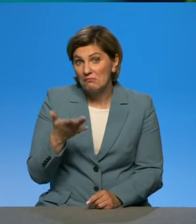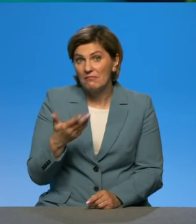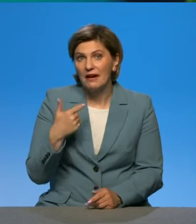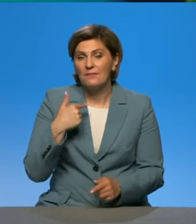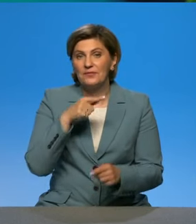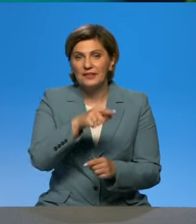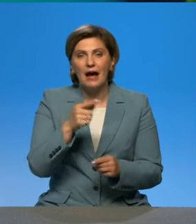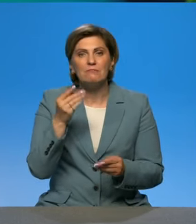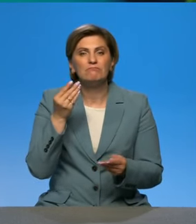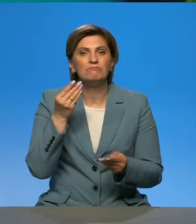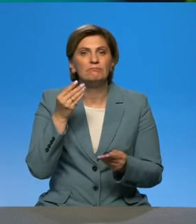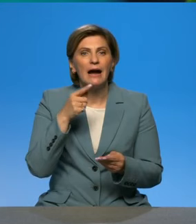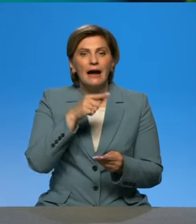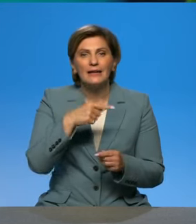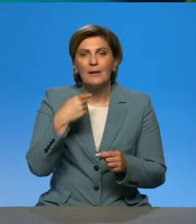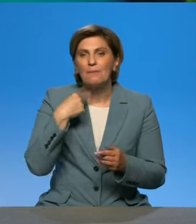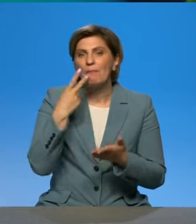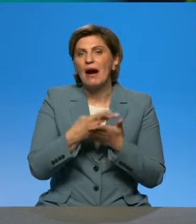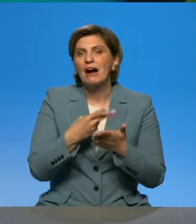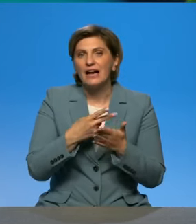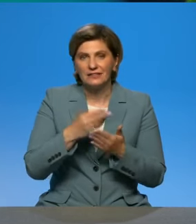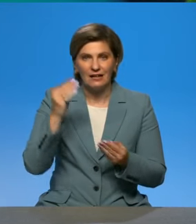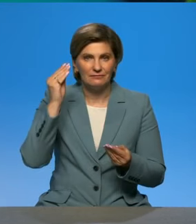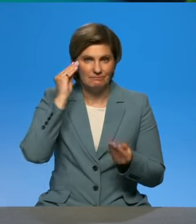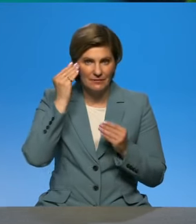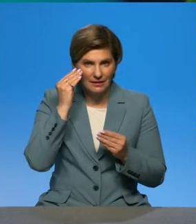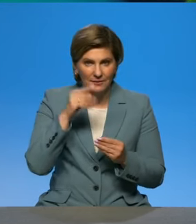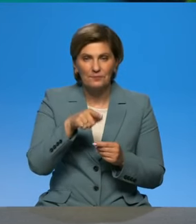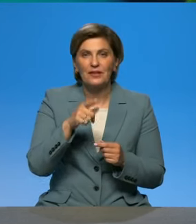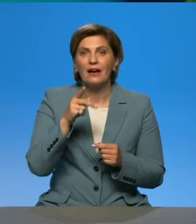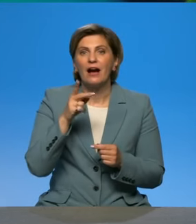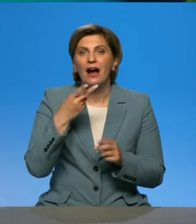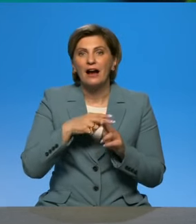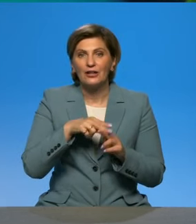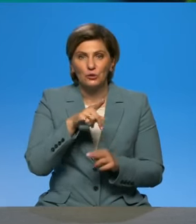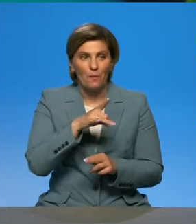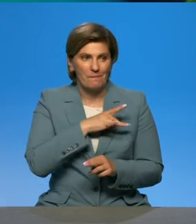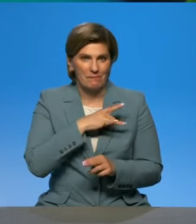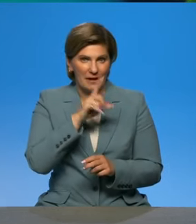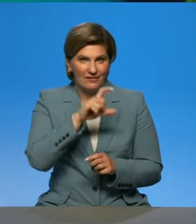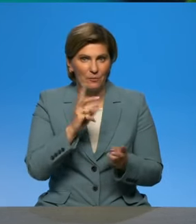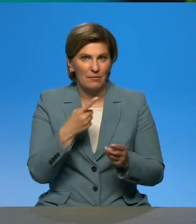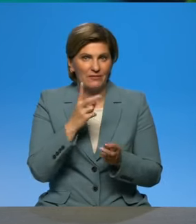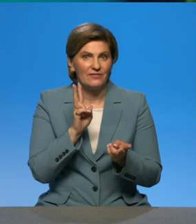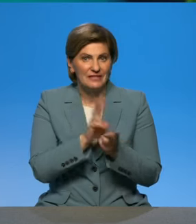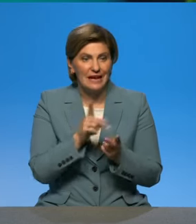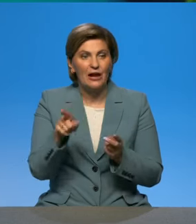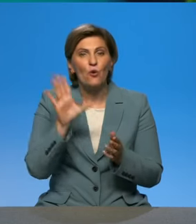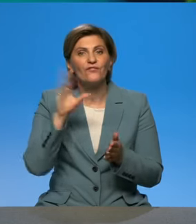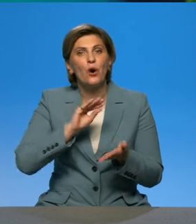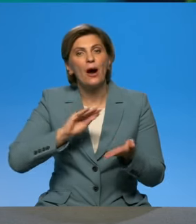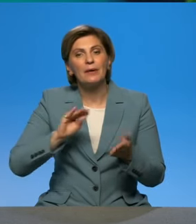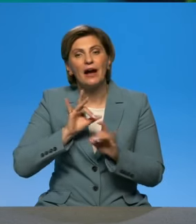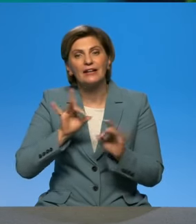потомка того белого, того папуаса, который встретил впервые Мику Хамаклая, на всю ту историю, которую описывает Мику Хамаклай.